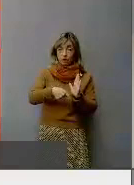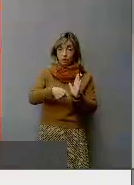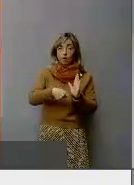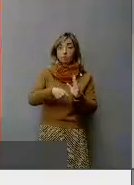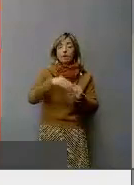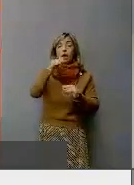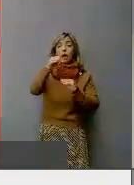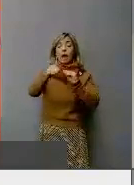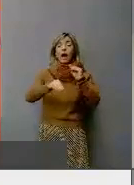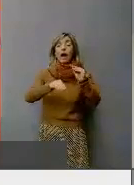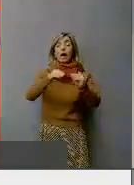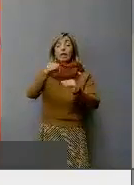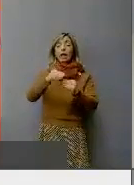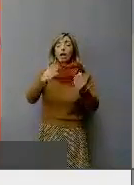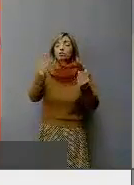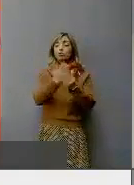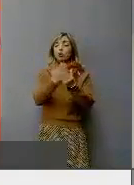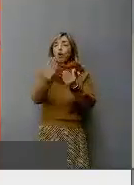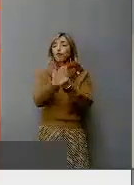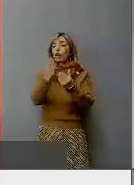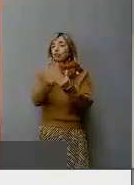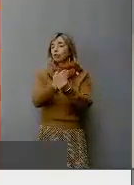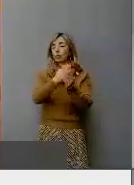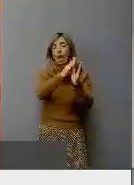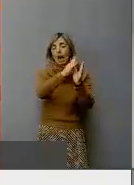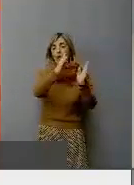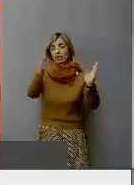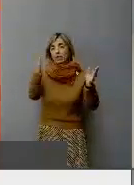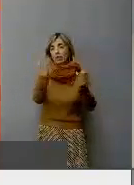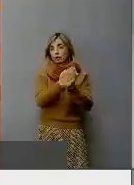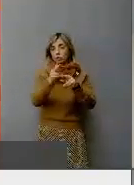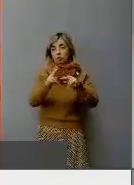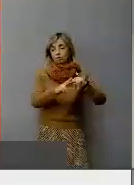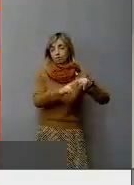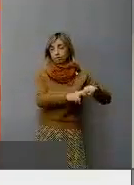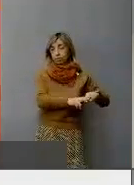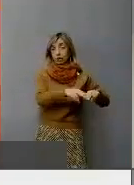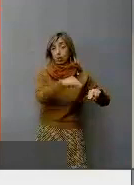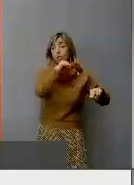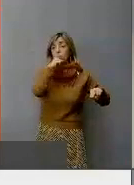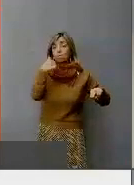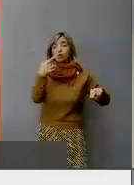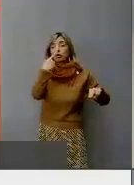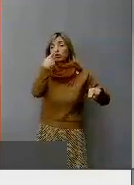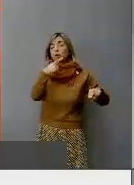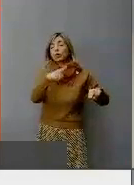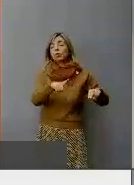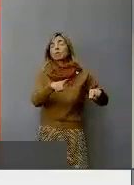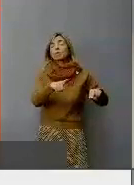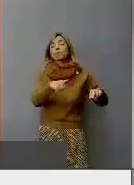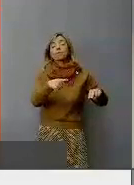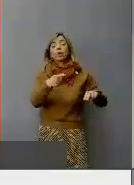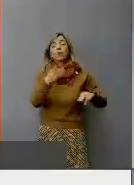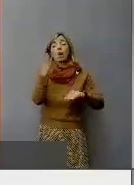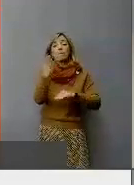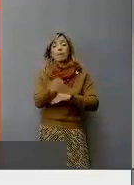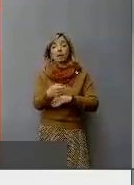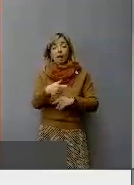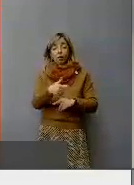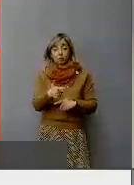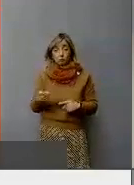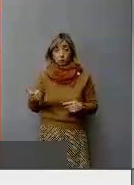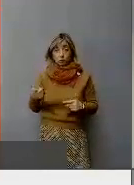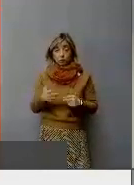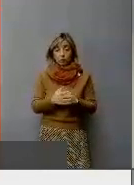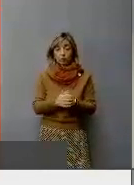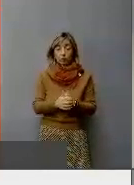i tempi problema è che non c'è nell'illecito pena l assessore ai tempi avevano promesso al comitato